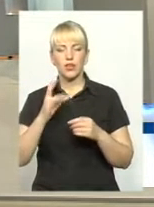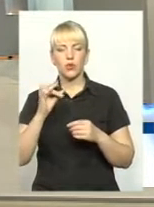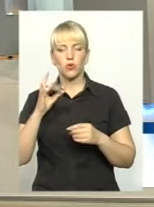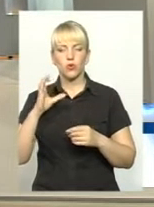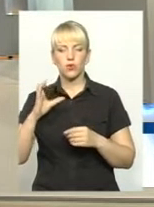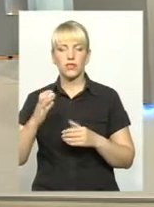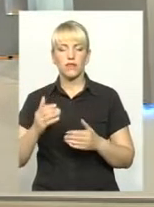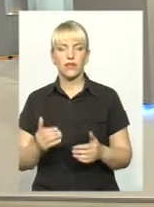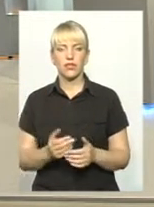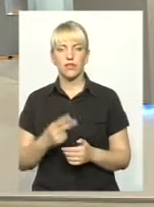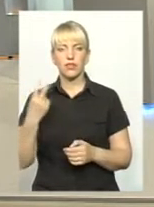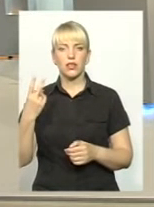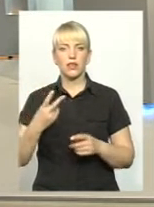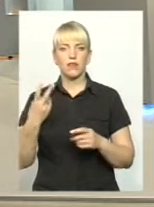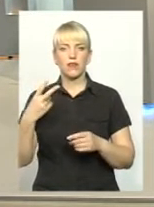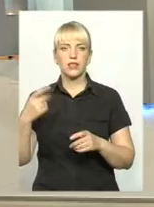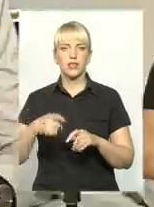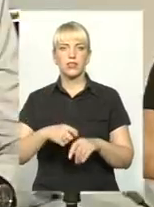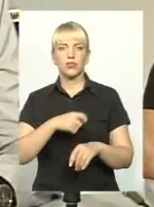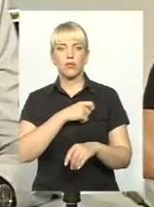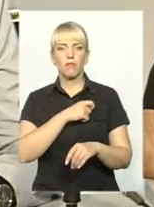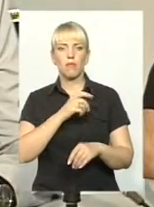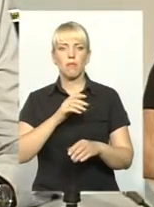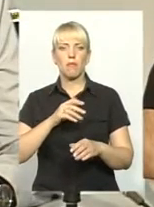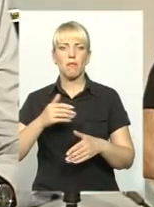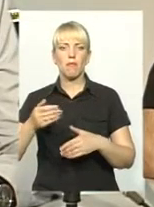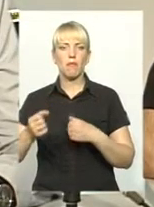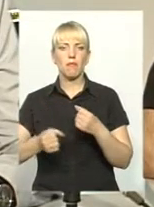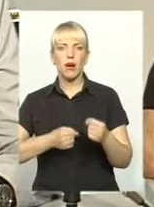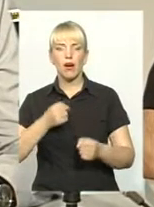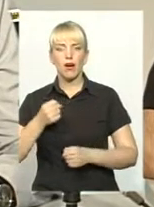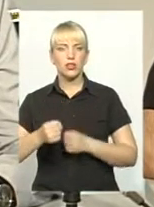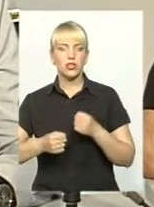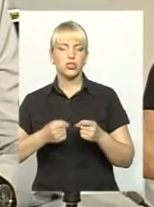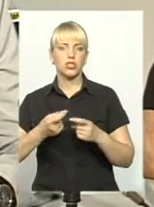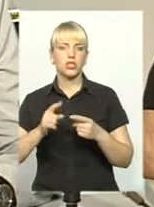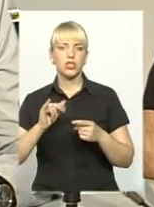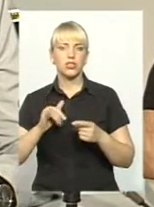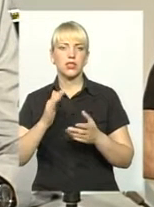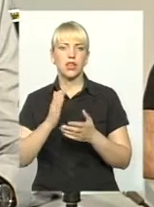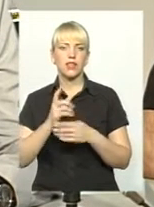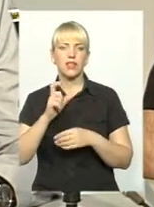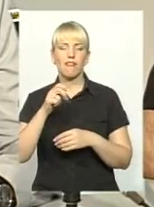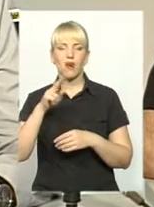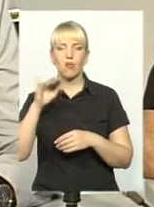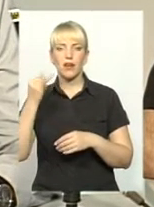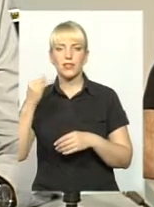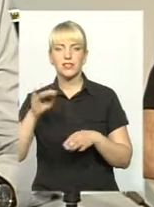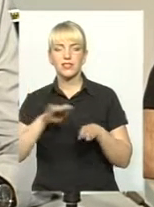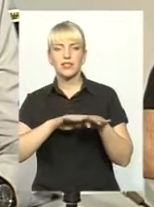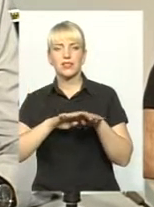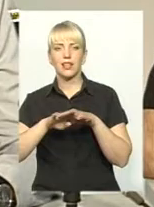20-кілометрові марші і взагалі такі відповідні європейського стандарту, світові стандарти до наших